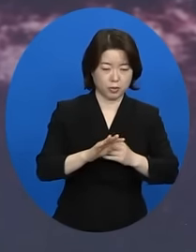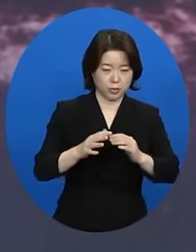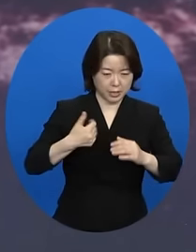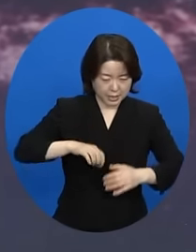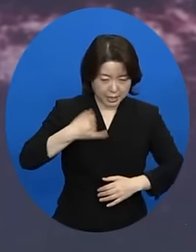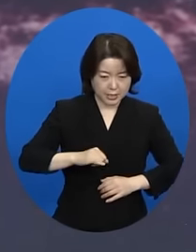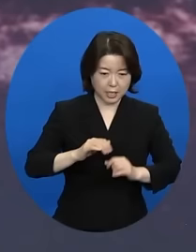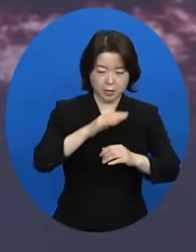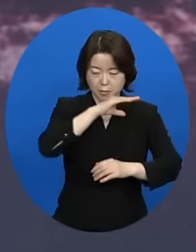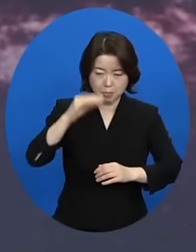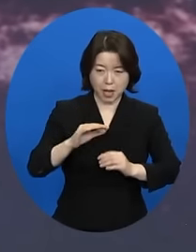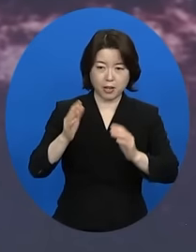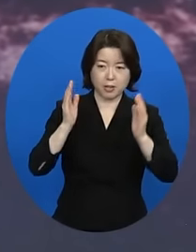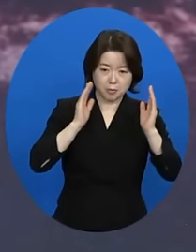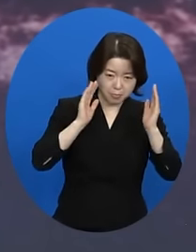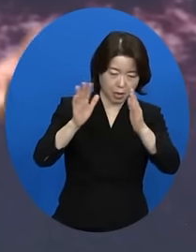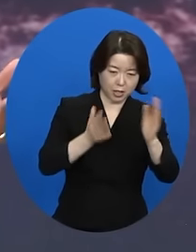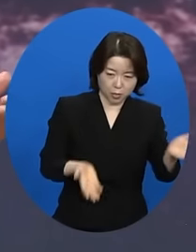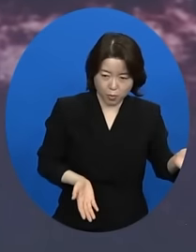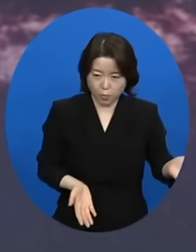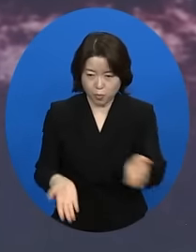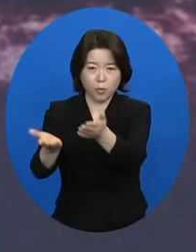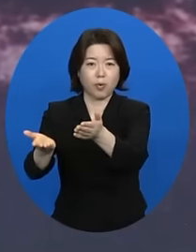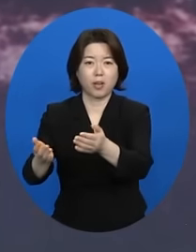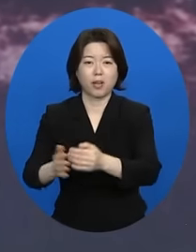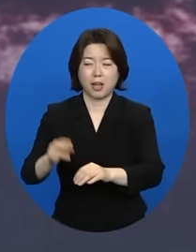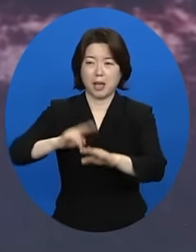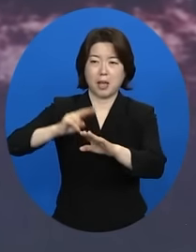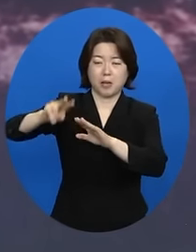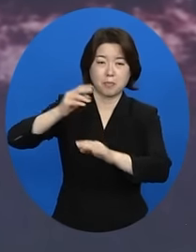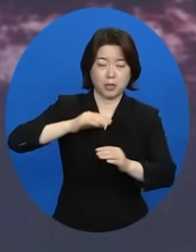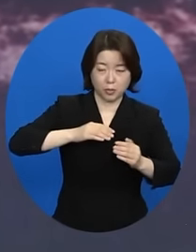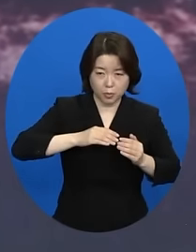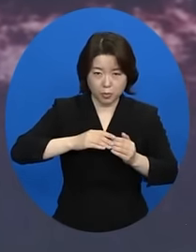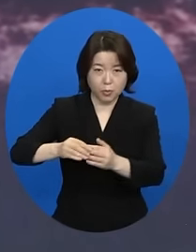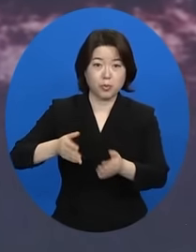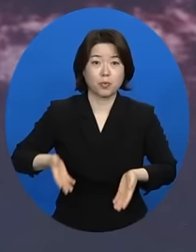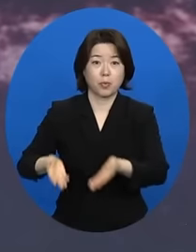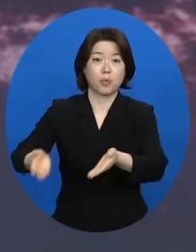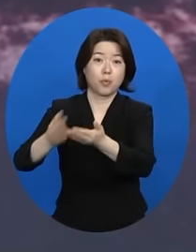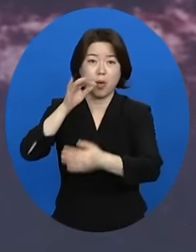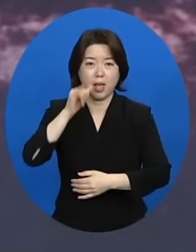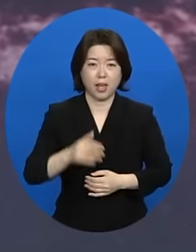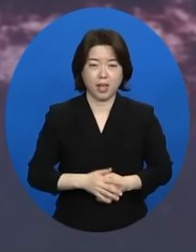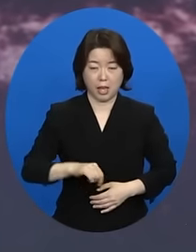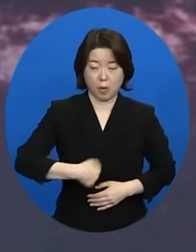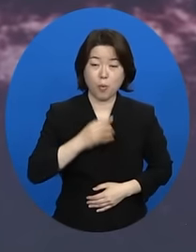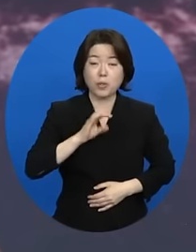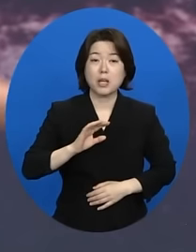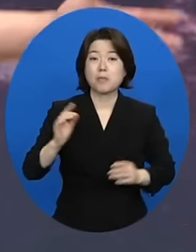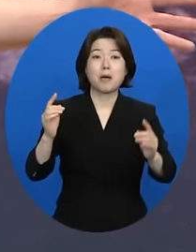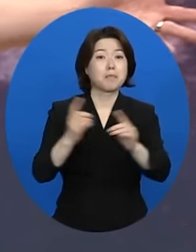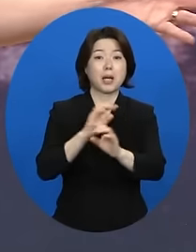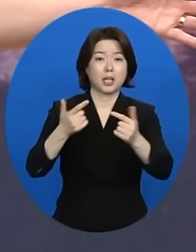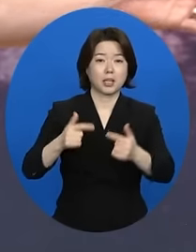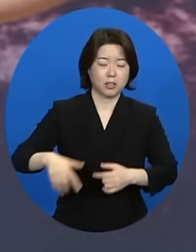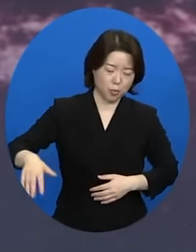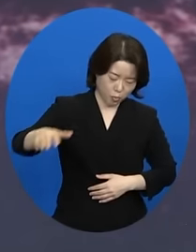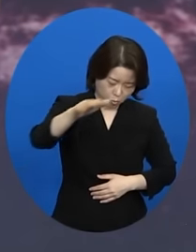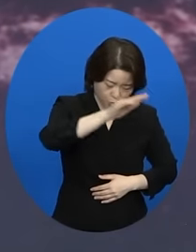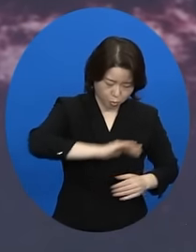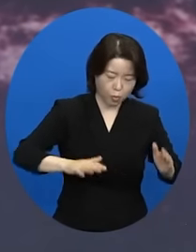올바른 방향으로 주님께로 나아가도록 베델로 인도를 하게 되는 거예요. 단지 혼자만 맡기는 게 아닙니다. 온